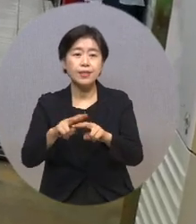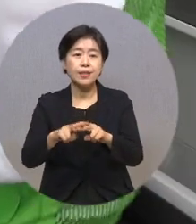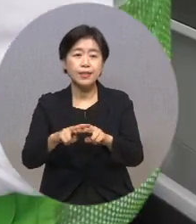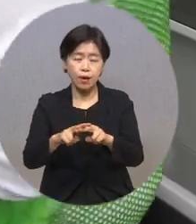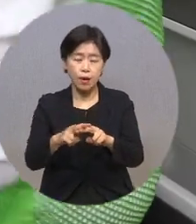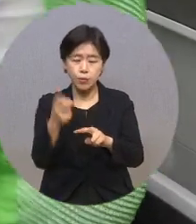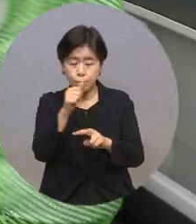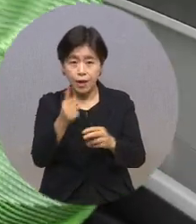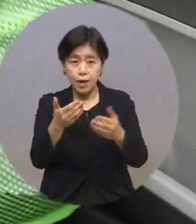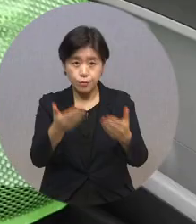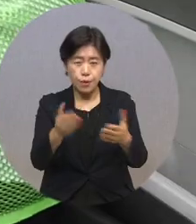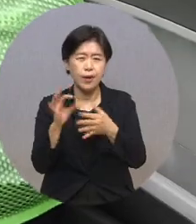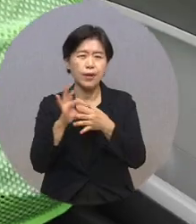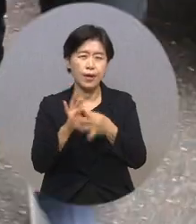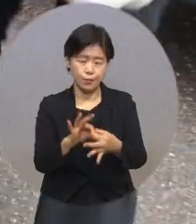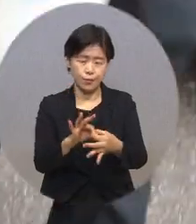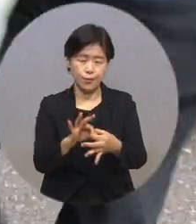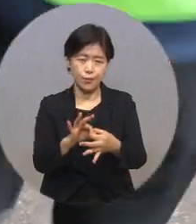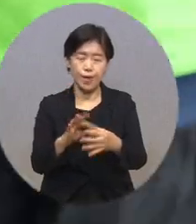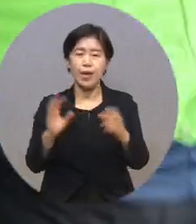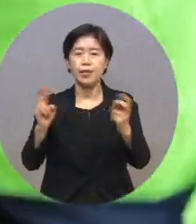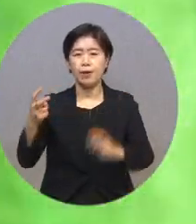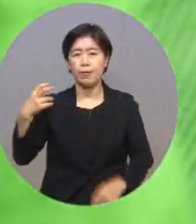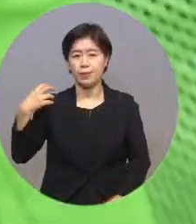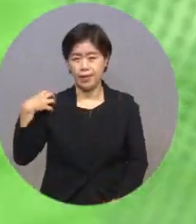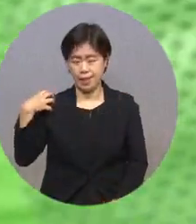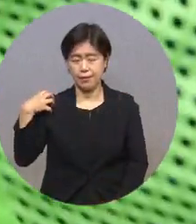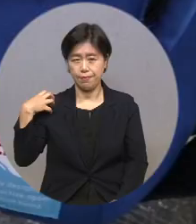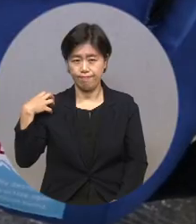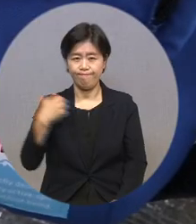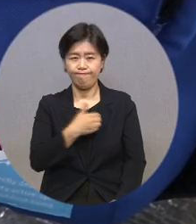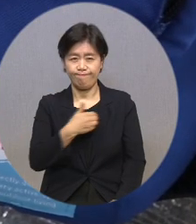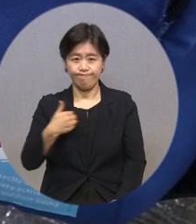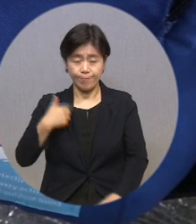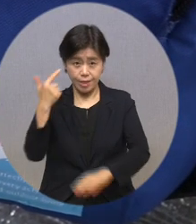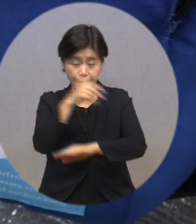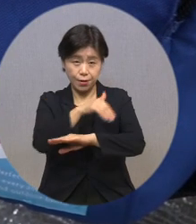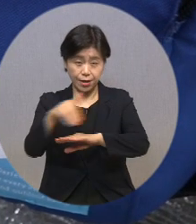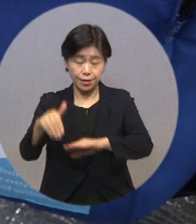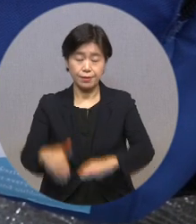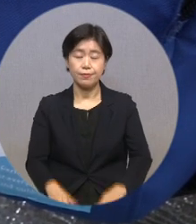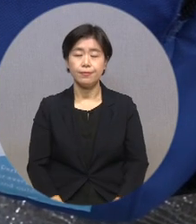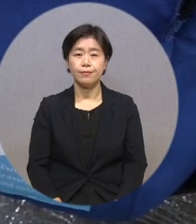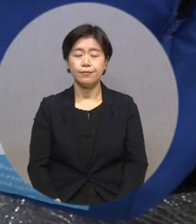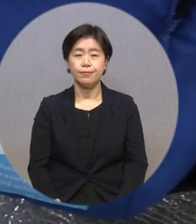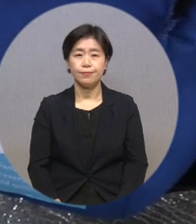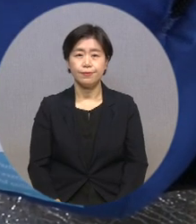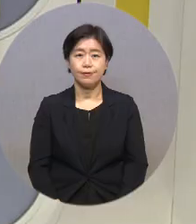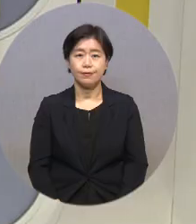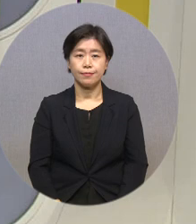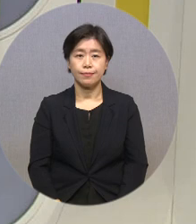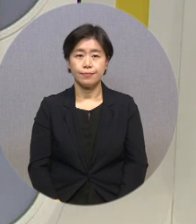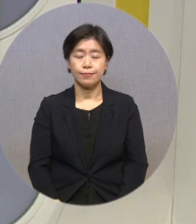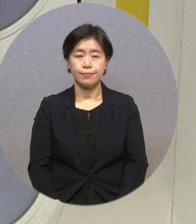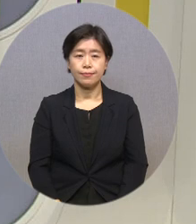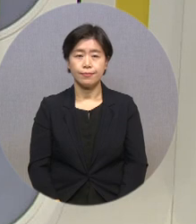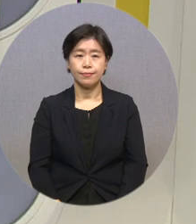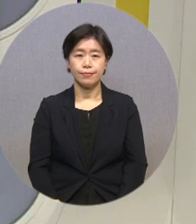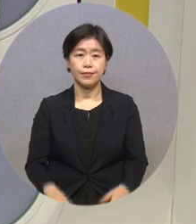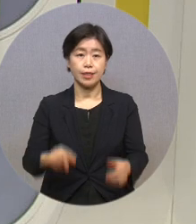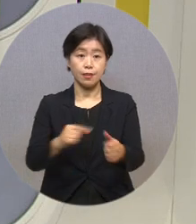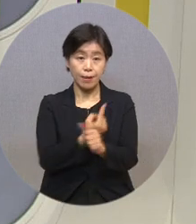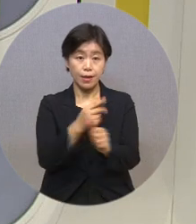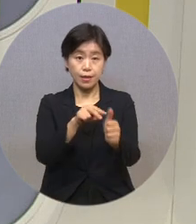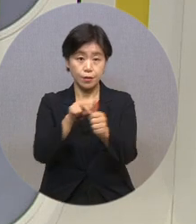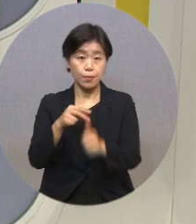진행해 기업 시민의 역할을 다해 나갈 계획입니다. 복지TV 뉴스 이영수입니다. 이